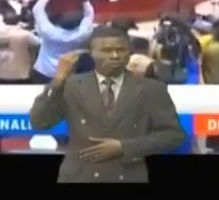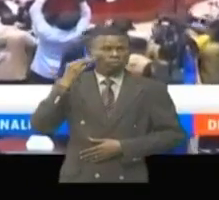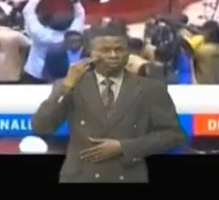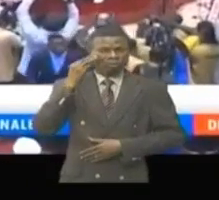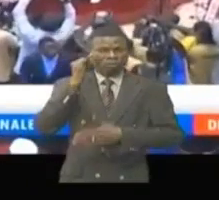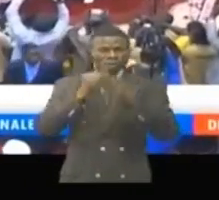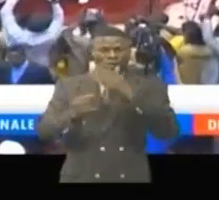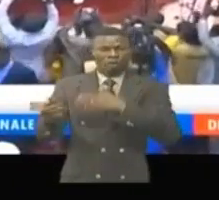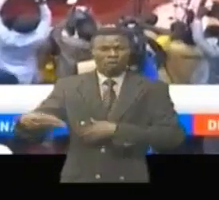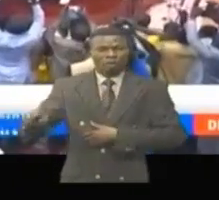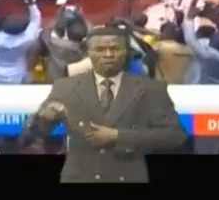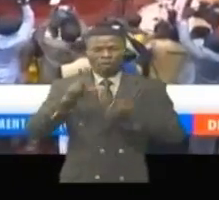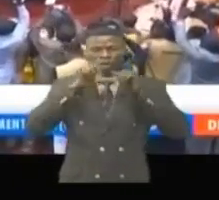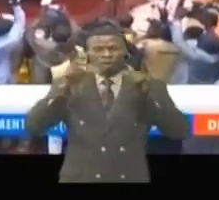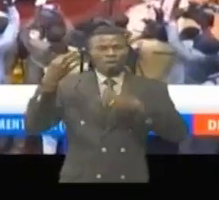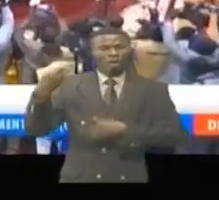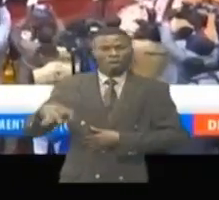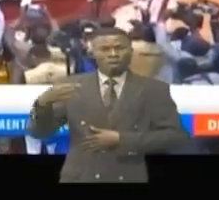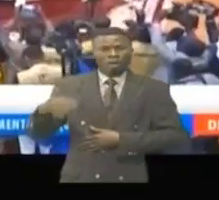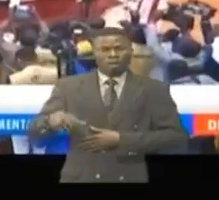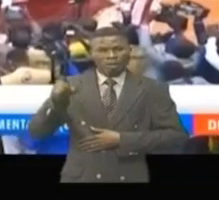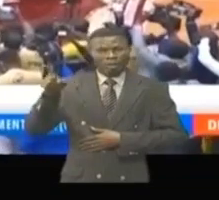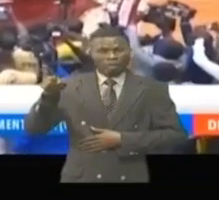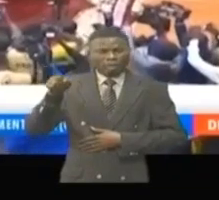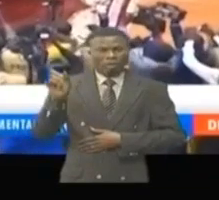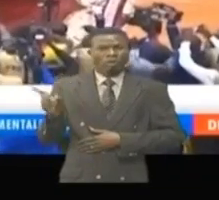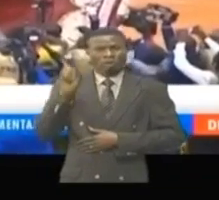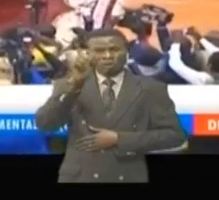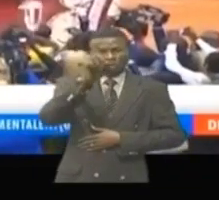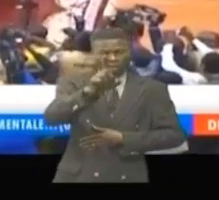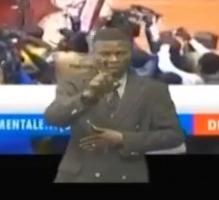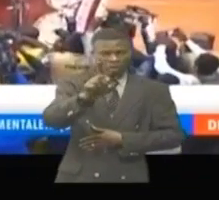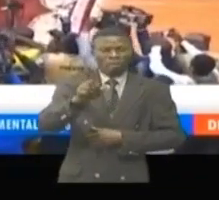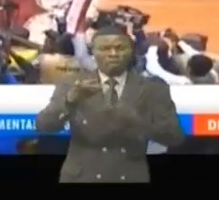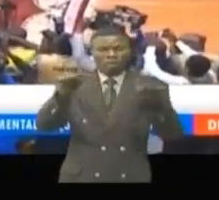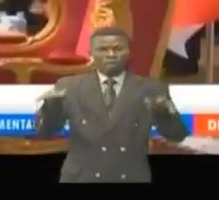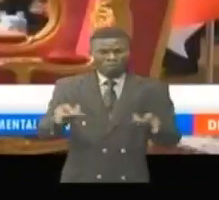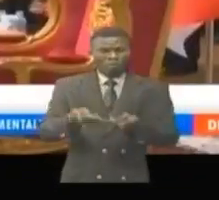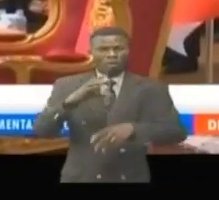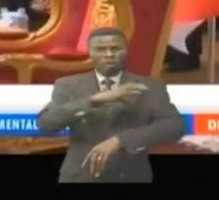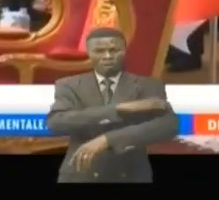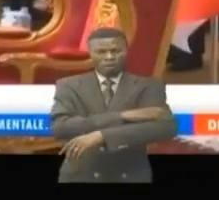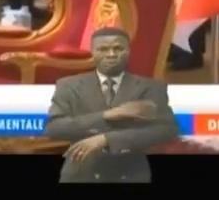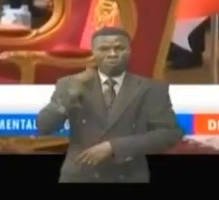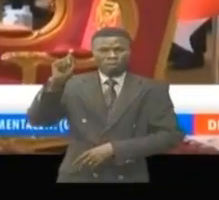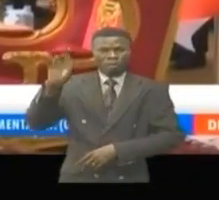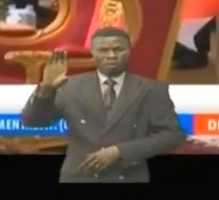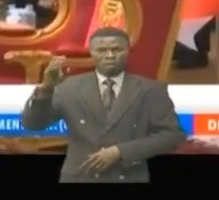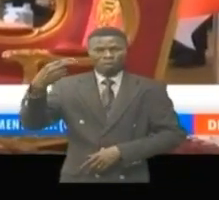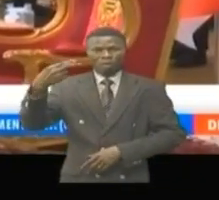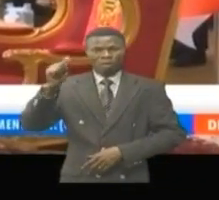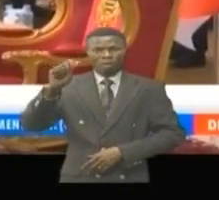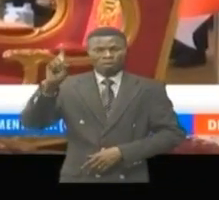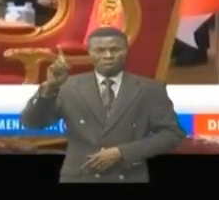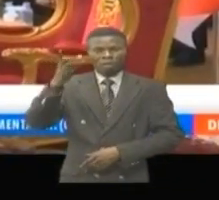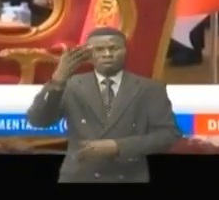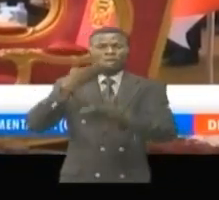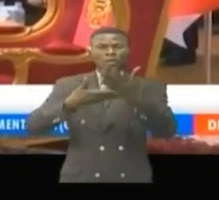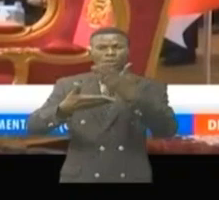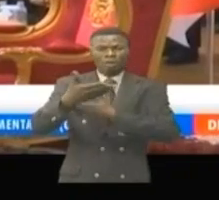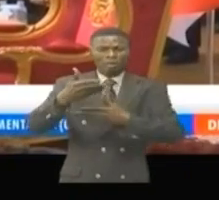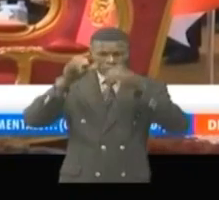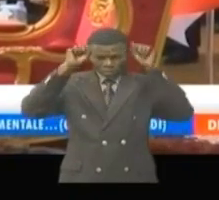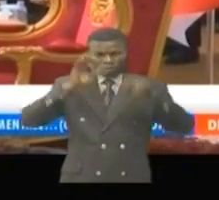régionale et francophonie Didier Mazenga Mukanzu a été dépêché en N'Djamena pour représenter le président de la